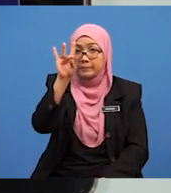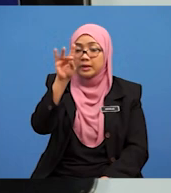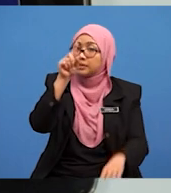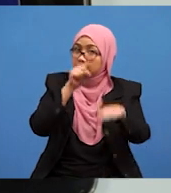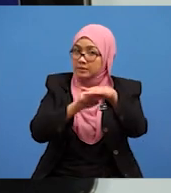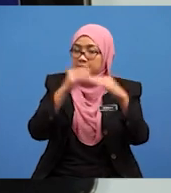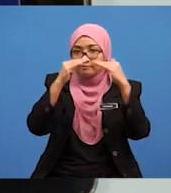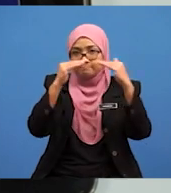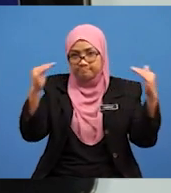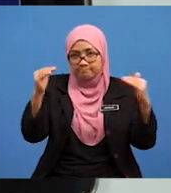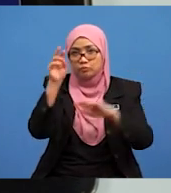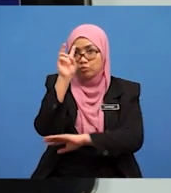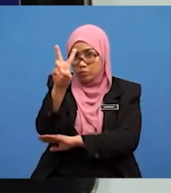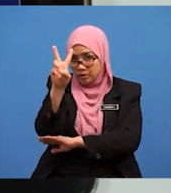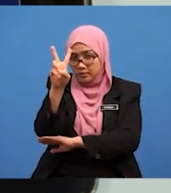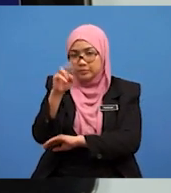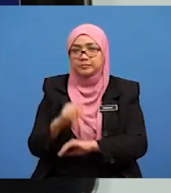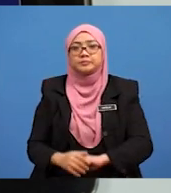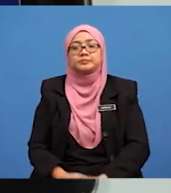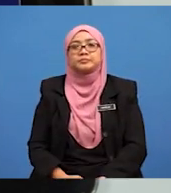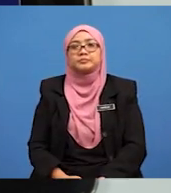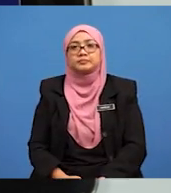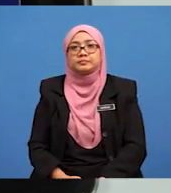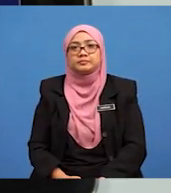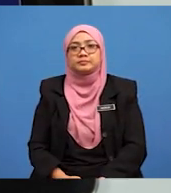8 elektron di petala kedua,